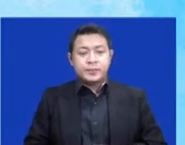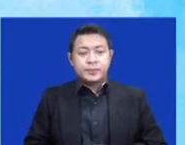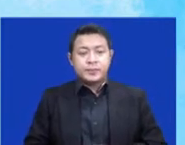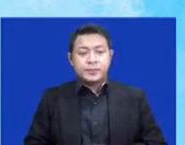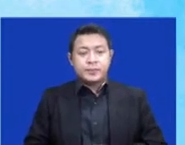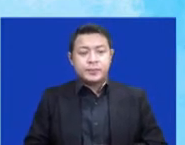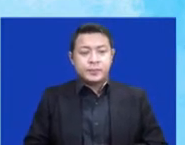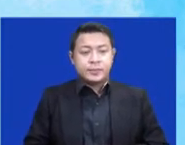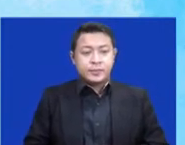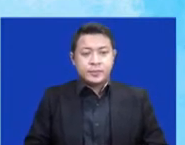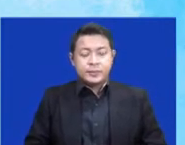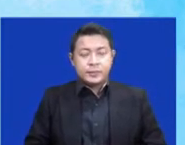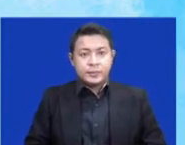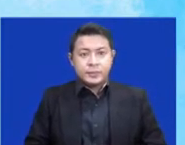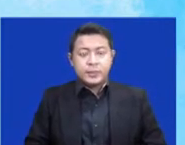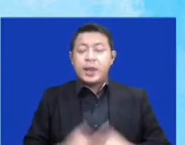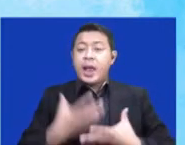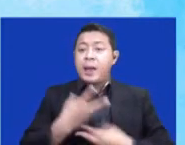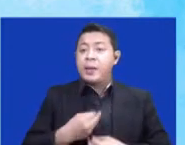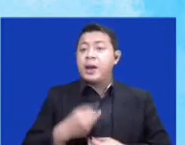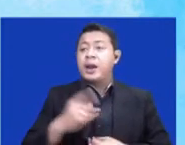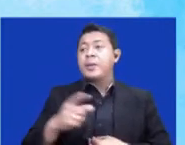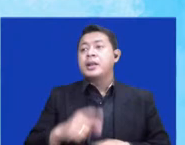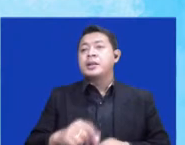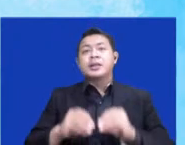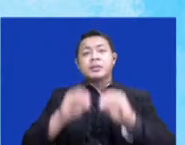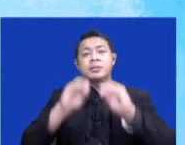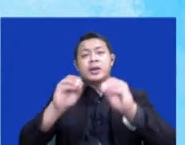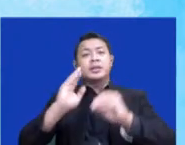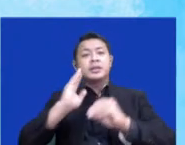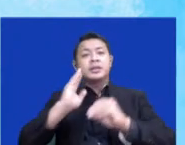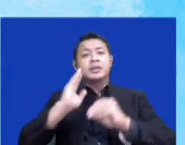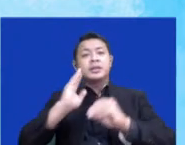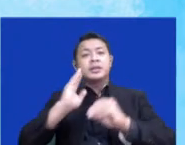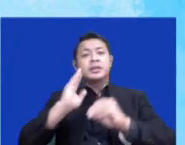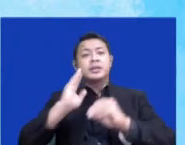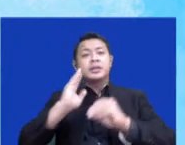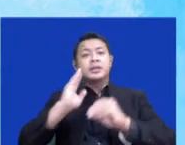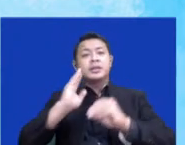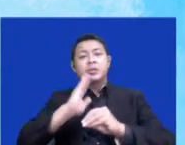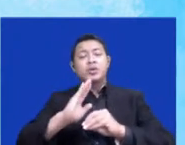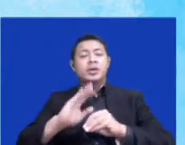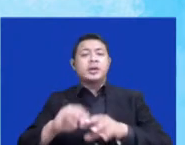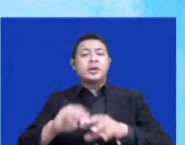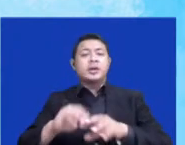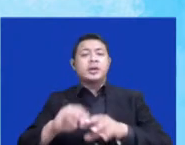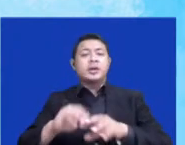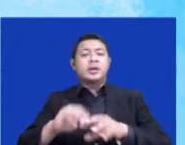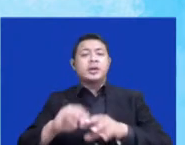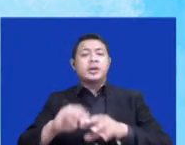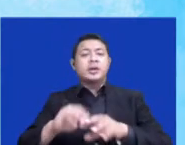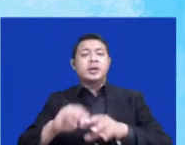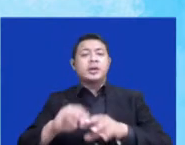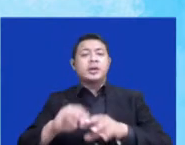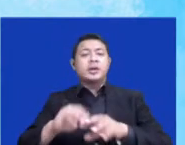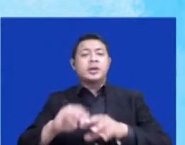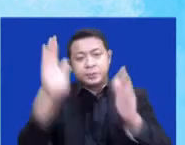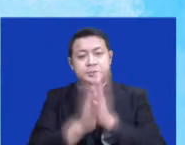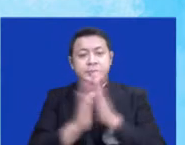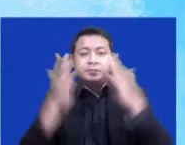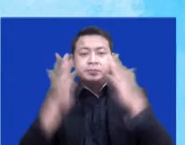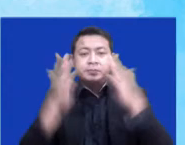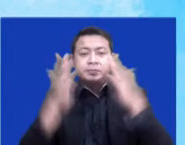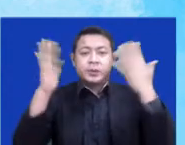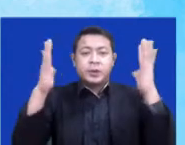kepada peer educators dari program YHP ini. Pasti mau saya hello dulu sih buat para peer educator. Sekarang mungkin kita sebaya juga